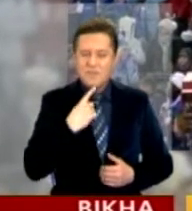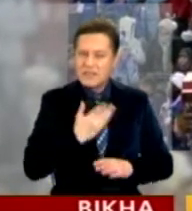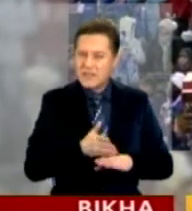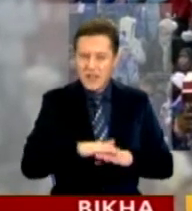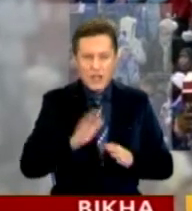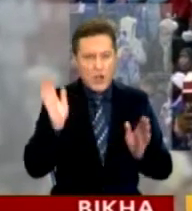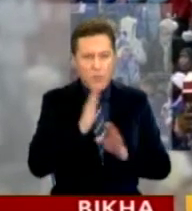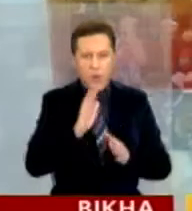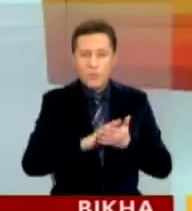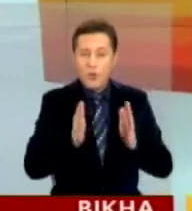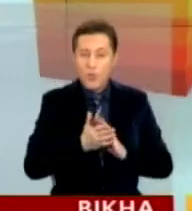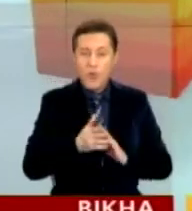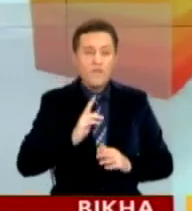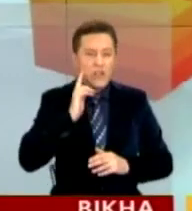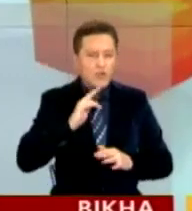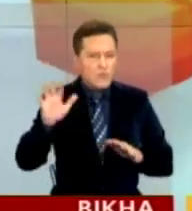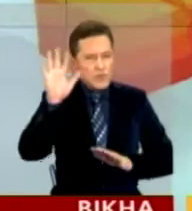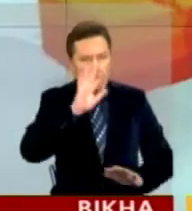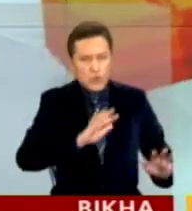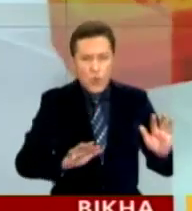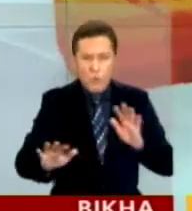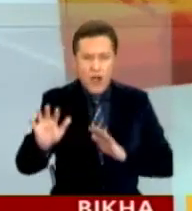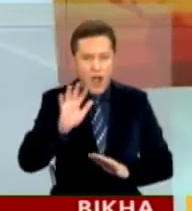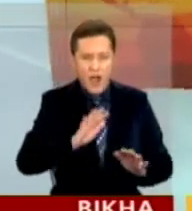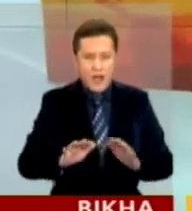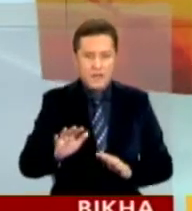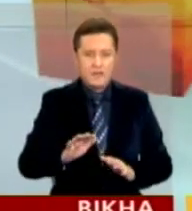погодні умови. На Сочі опустився сильний туман і гонитву навіть хотіли відкласти.